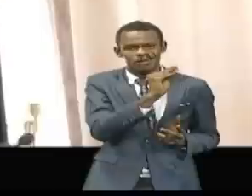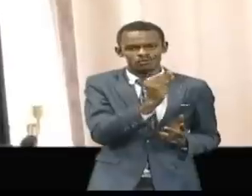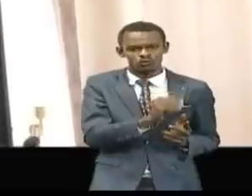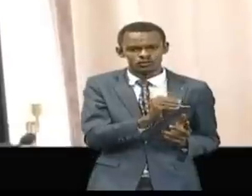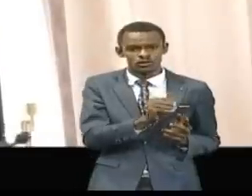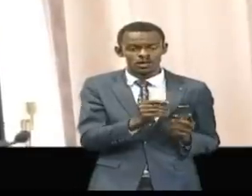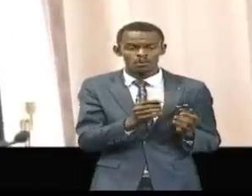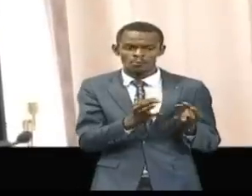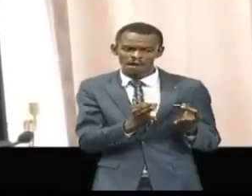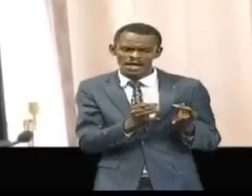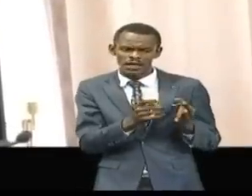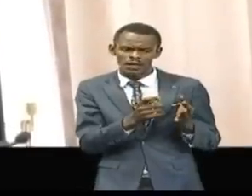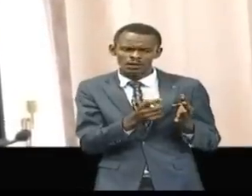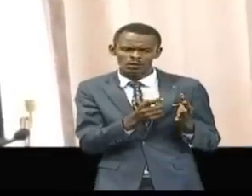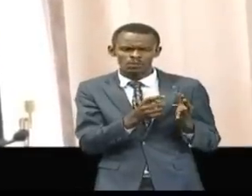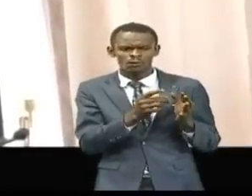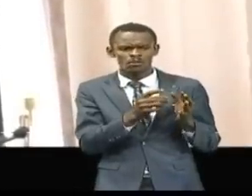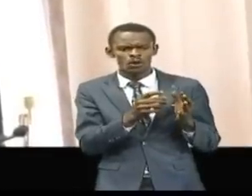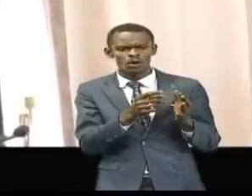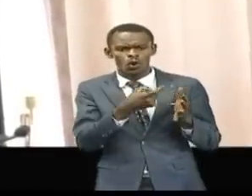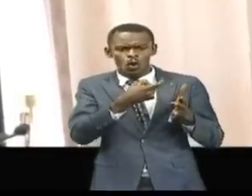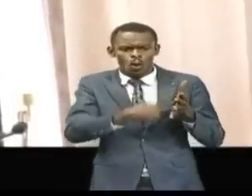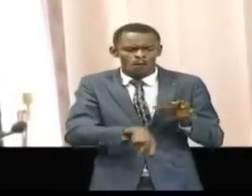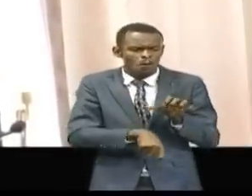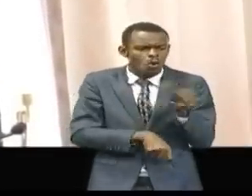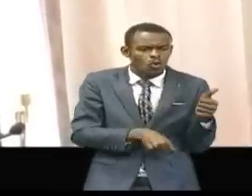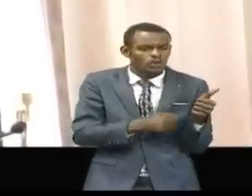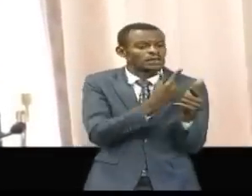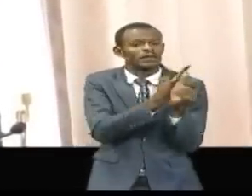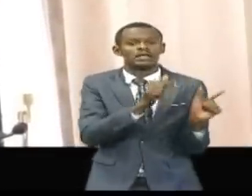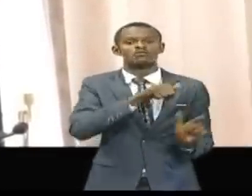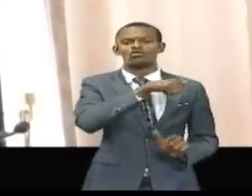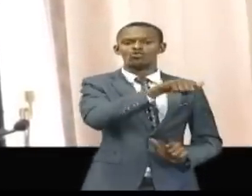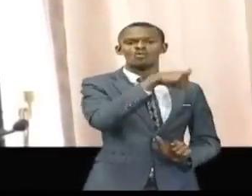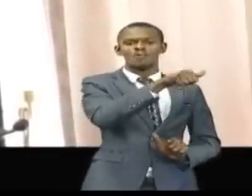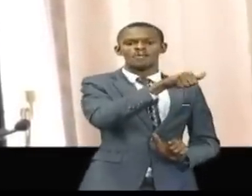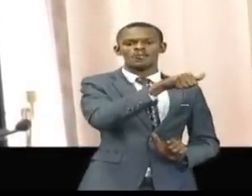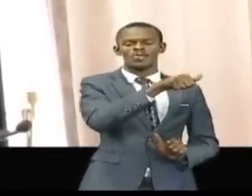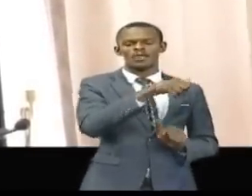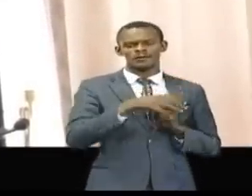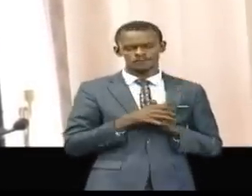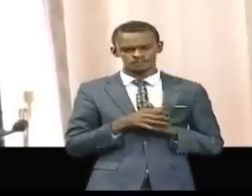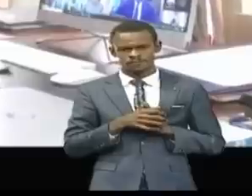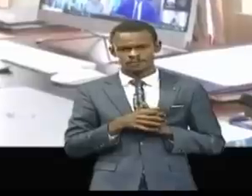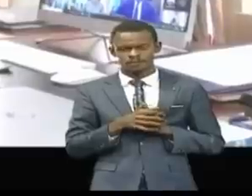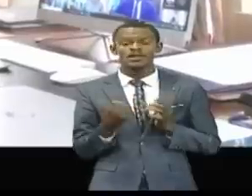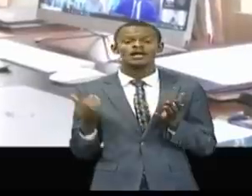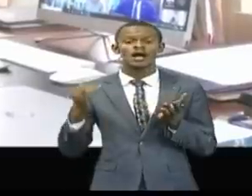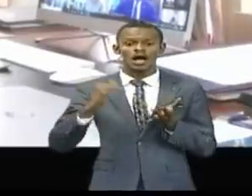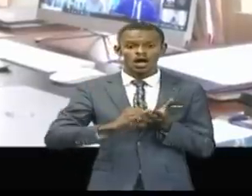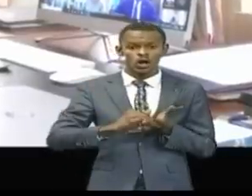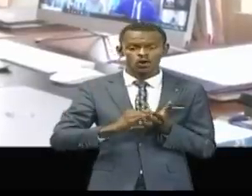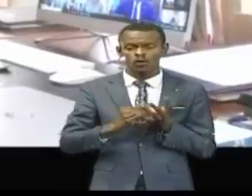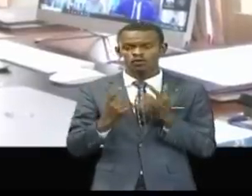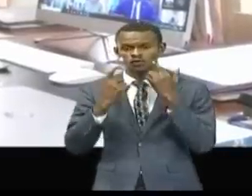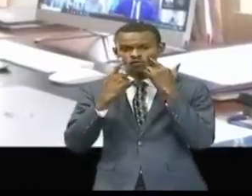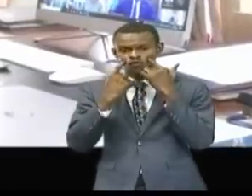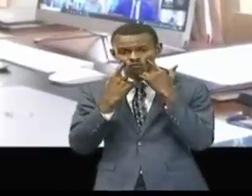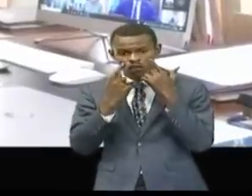déficit, le projet institue un système d'imputation des pertes sur les exercices